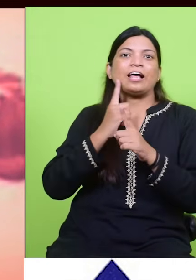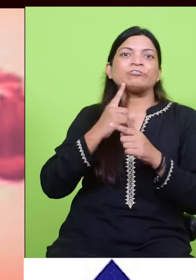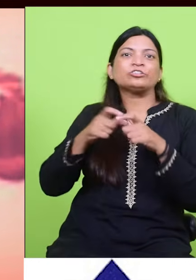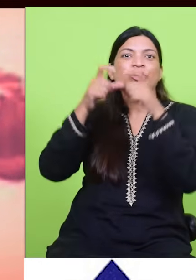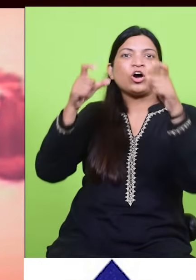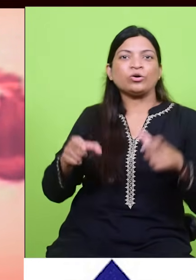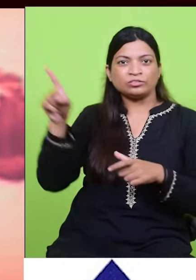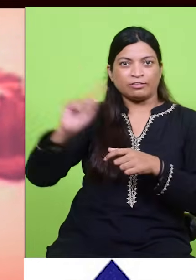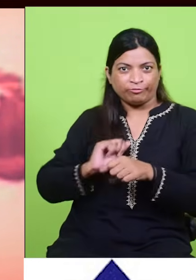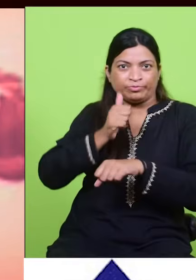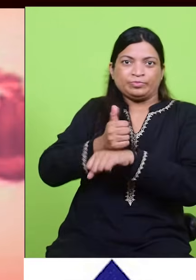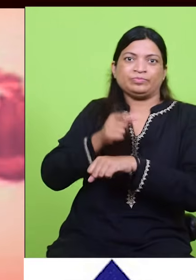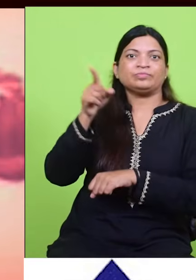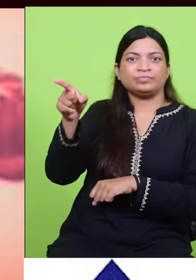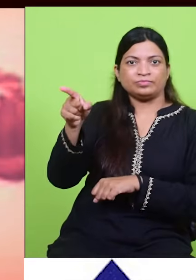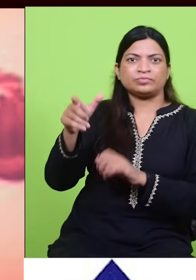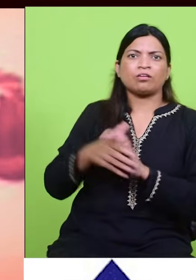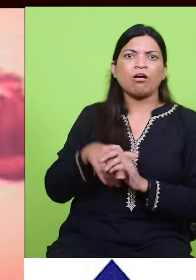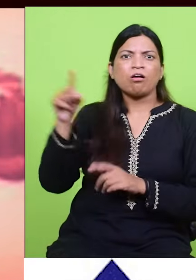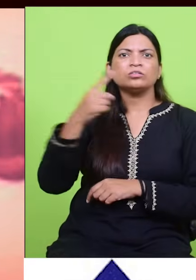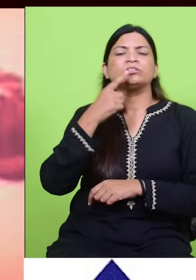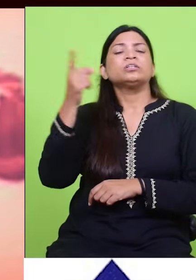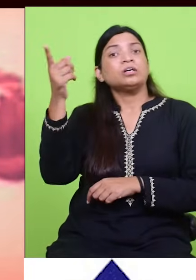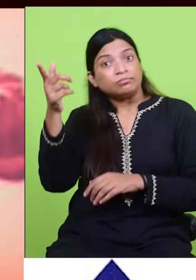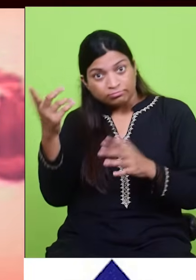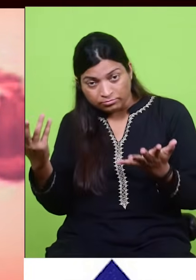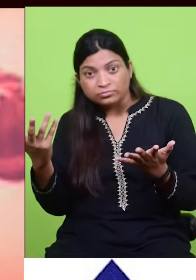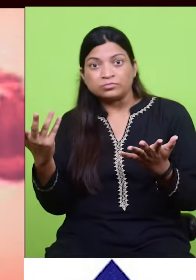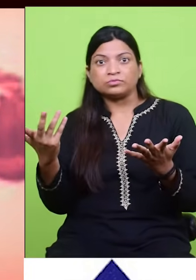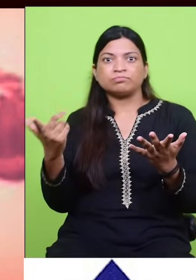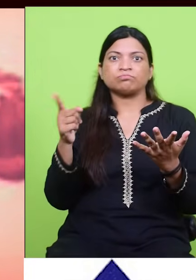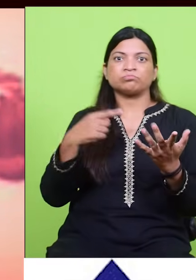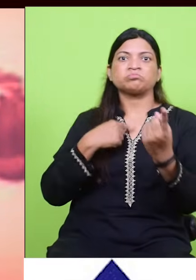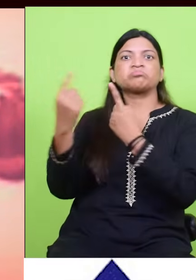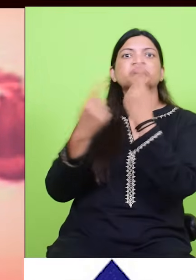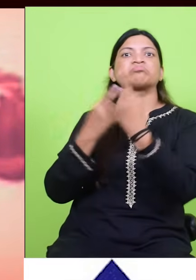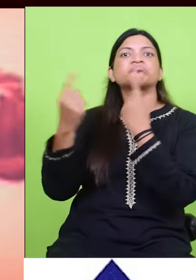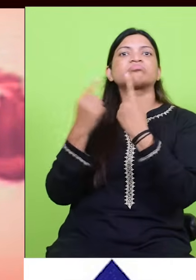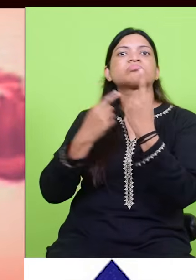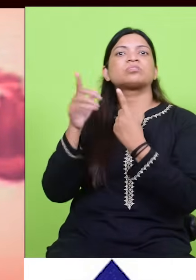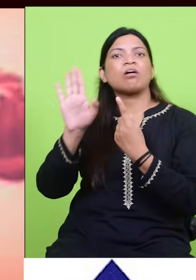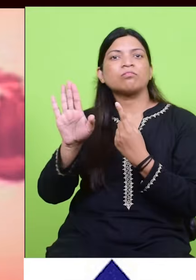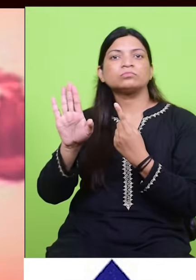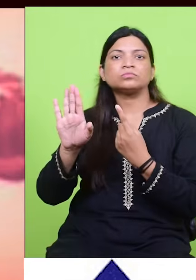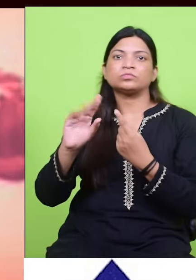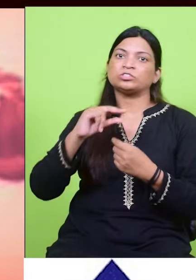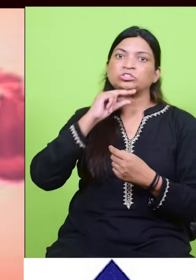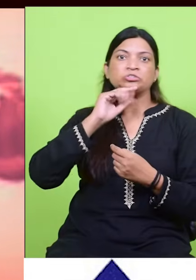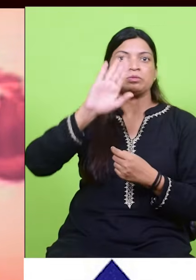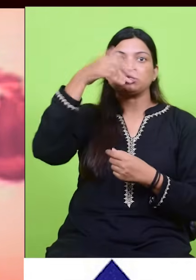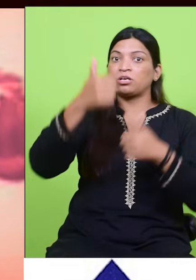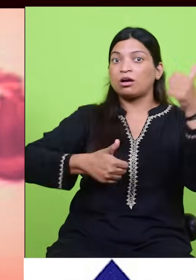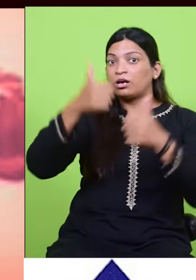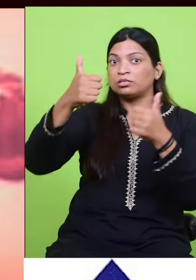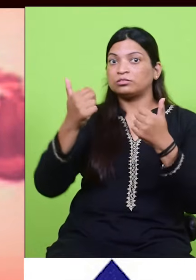फाउंडर हैं, तो उनको हमने दिक्कत बताई कि हम अपना काम कर रहे हैं पूरी मेहनत से, लेकिन हमको एक दिक्कत आने वाली है कि राइटर की एक